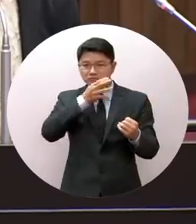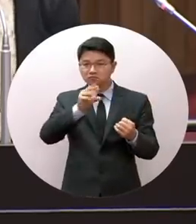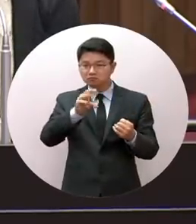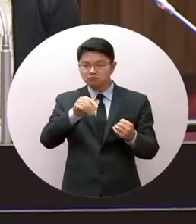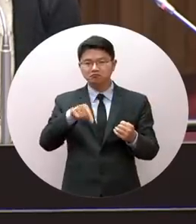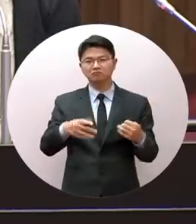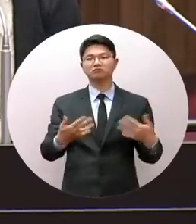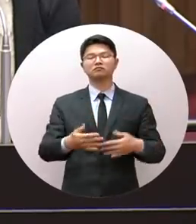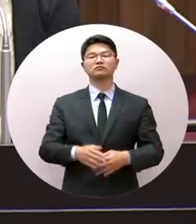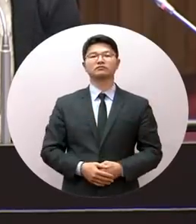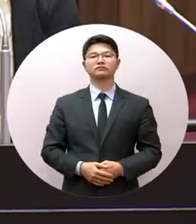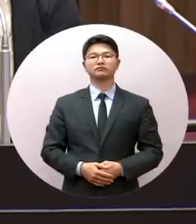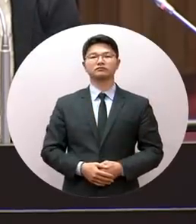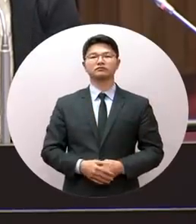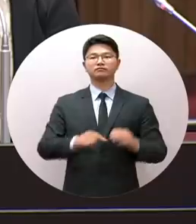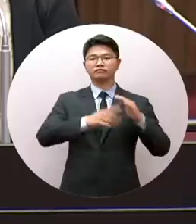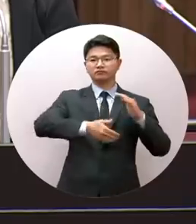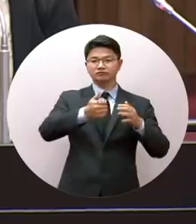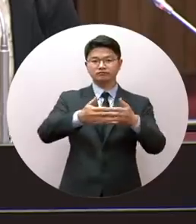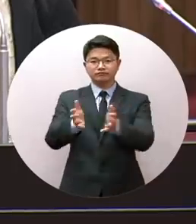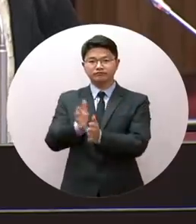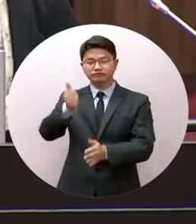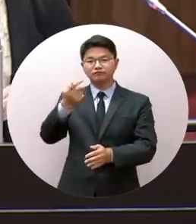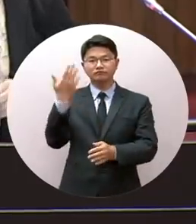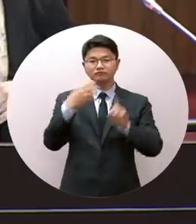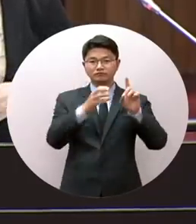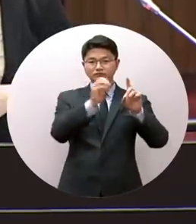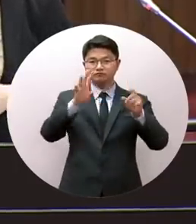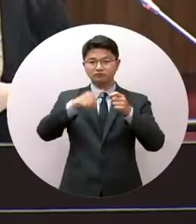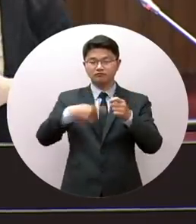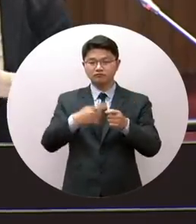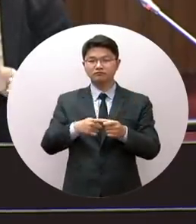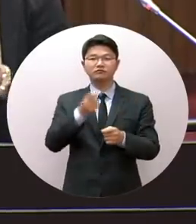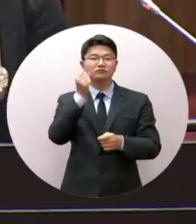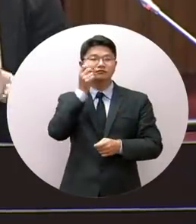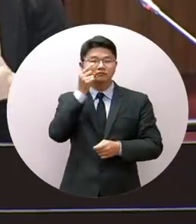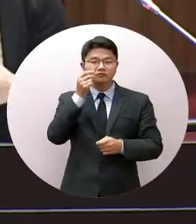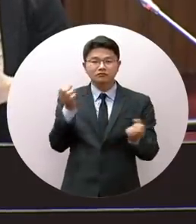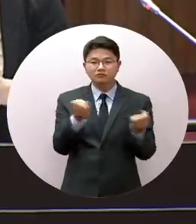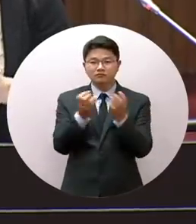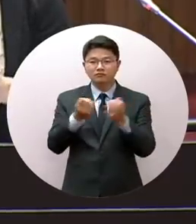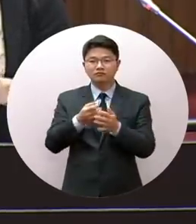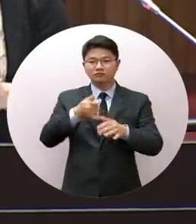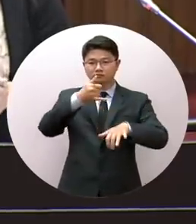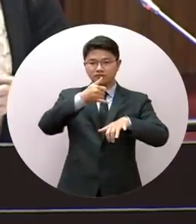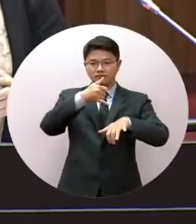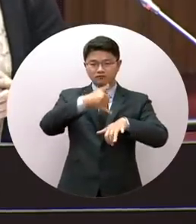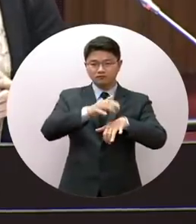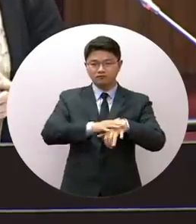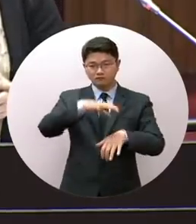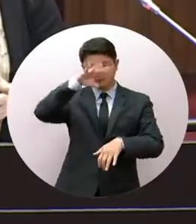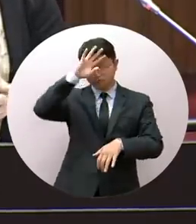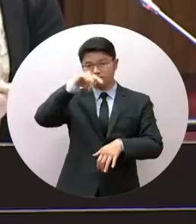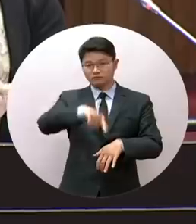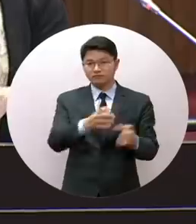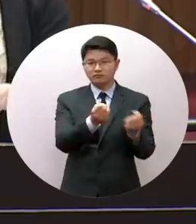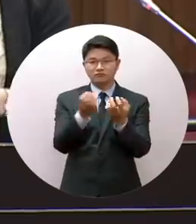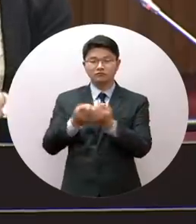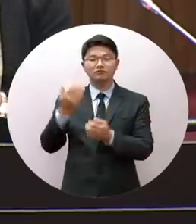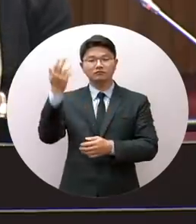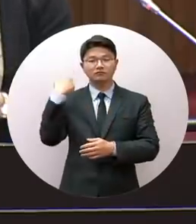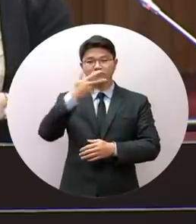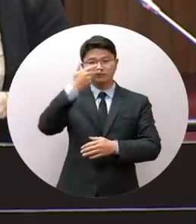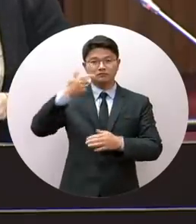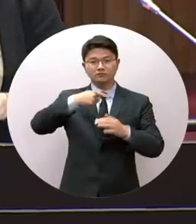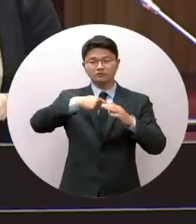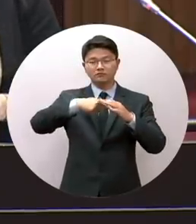哦。院长部长，104年的时候，台南当发生登革热的时候，当时我们的赖前